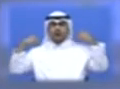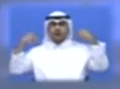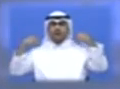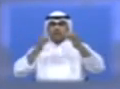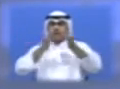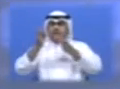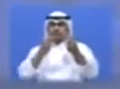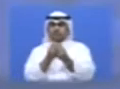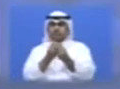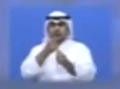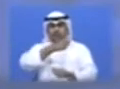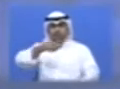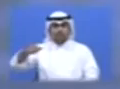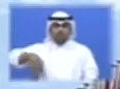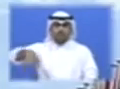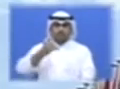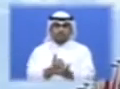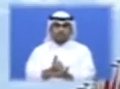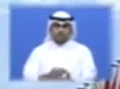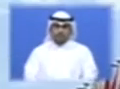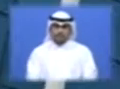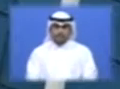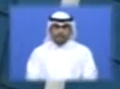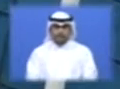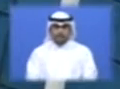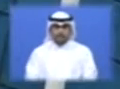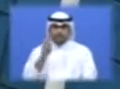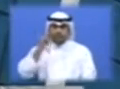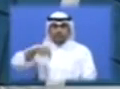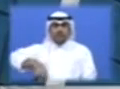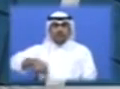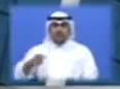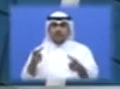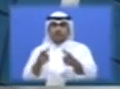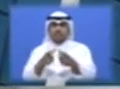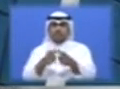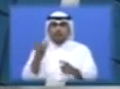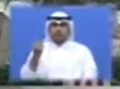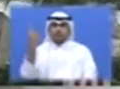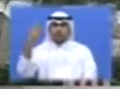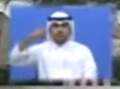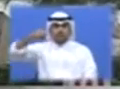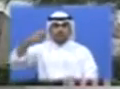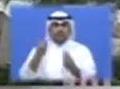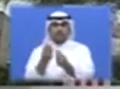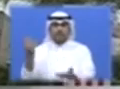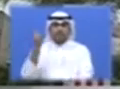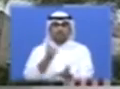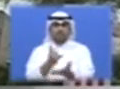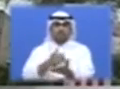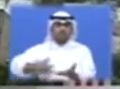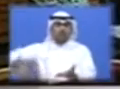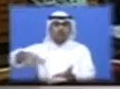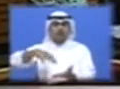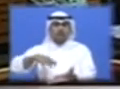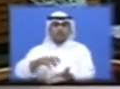الإدارية والمالية. تونس أعمال الاجتماع 91 للمجلس التنفيذي لاتحاد إذاعات الدول العربية